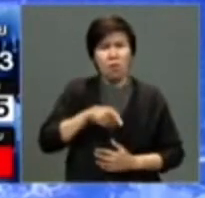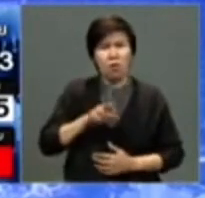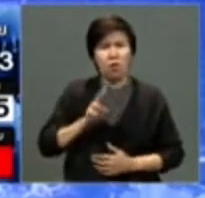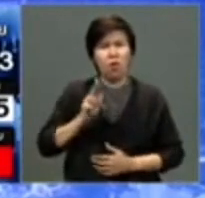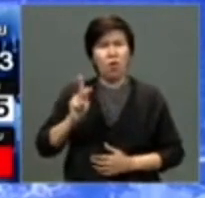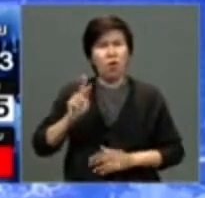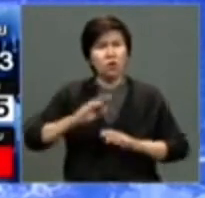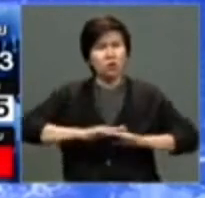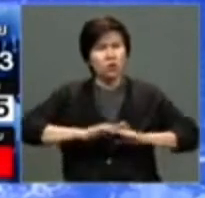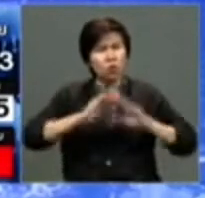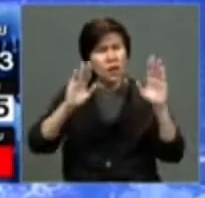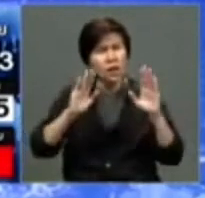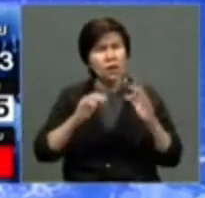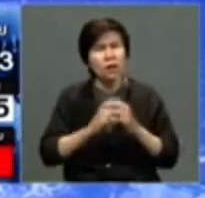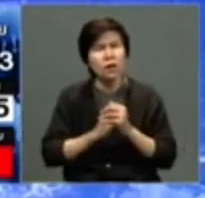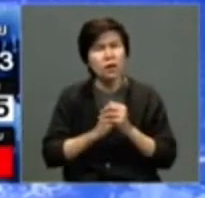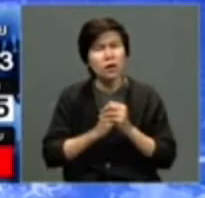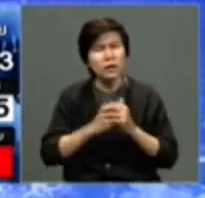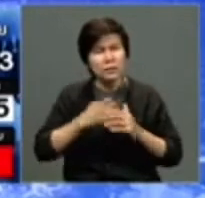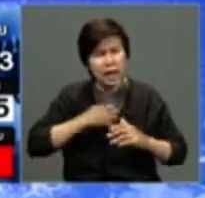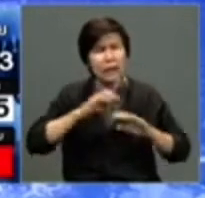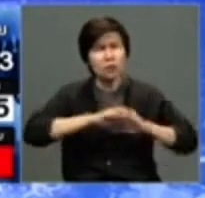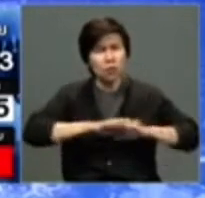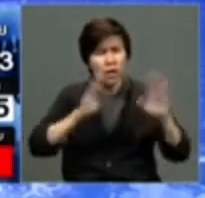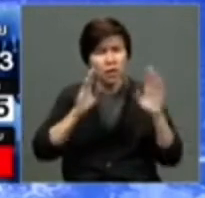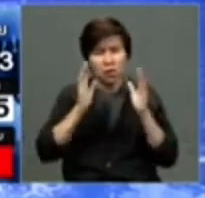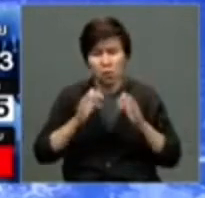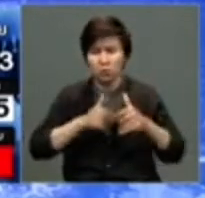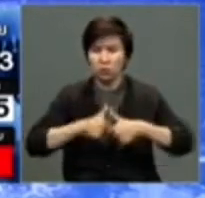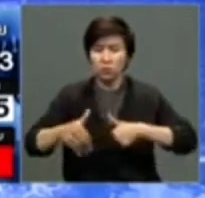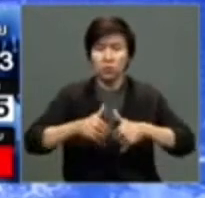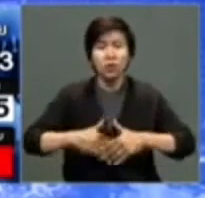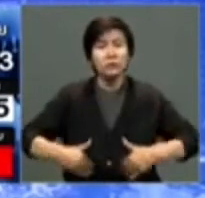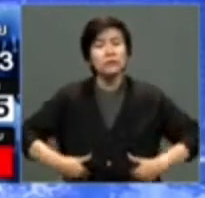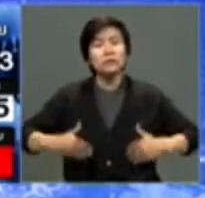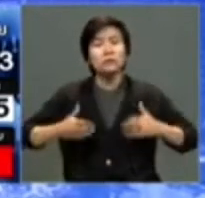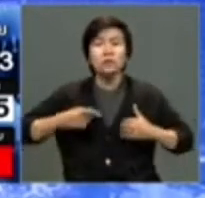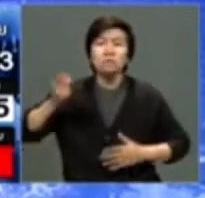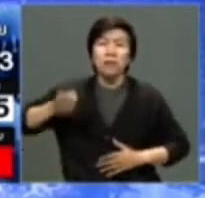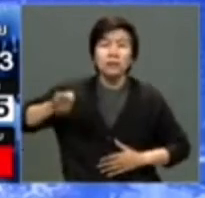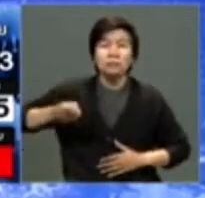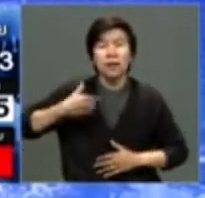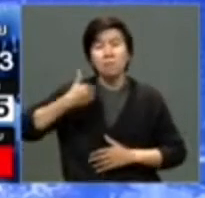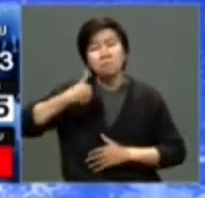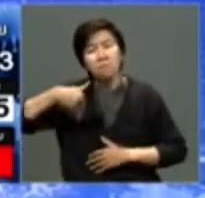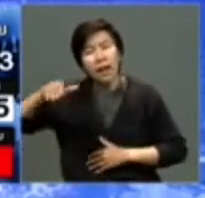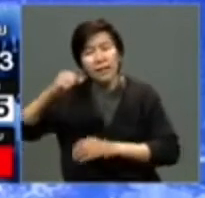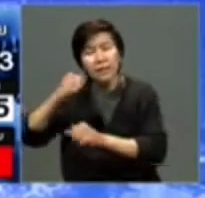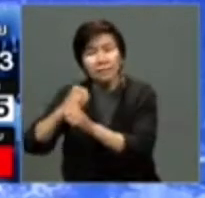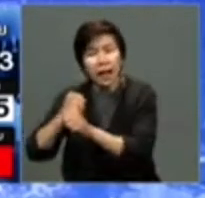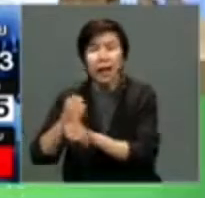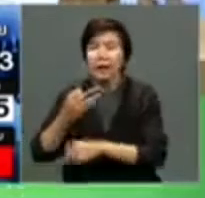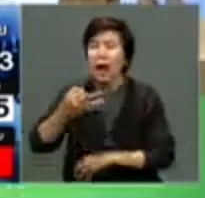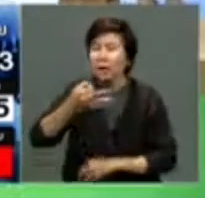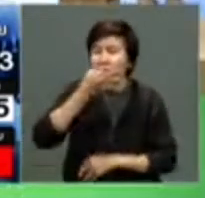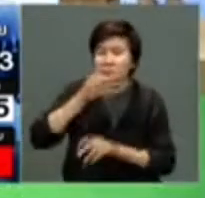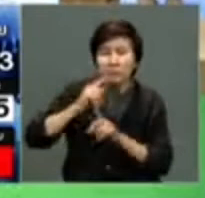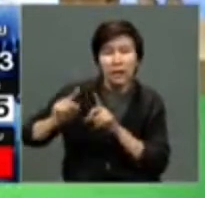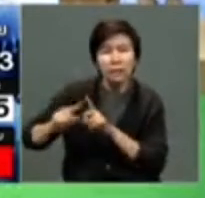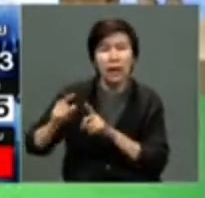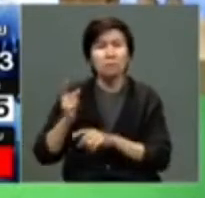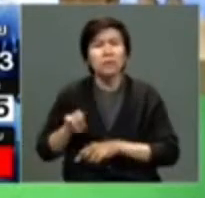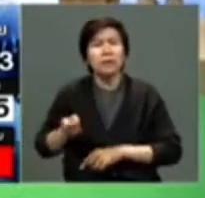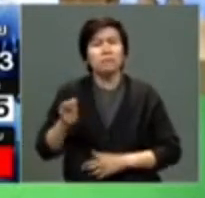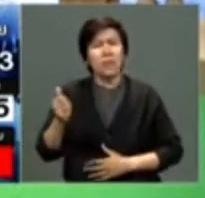กเฉินอีกให้ประชาชนได้มีโอกาสกลับไปใช้ชีวิตตามปกติกลับไปทำงานทำมาหากินได้ตามปกติอะค่ะ